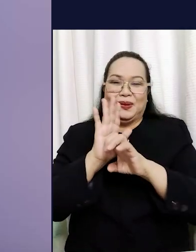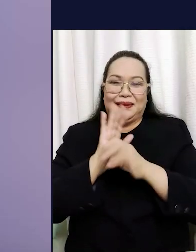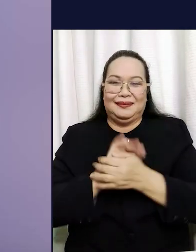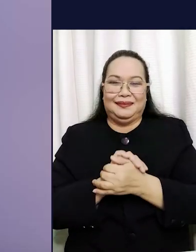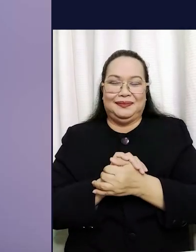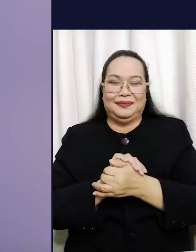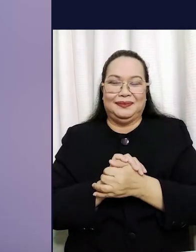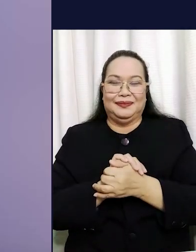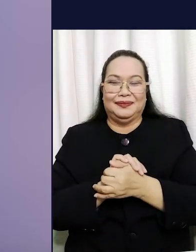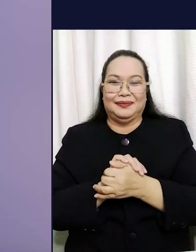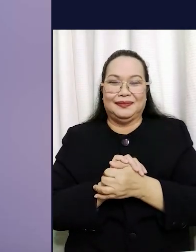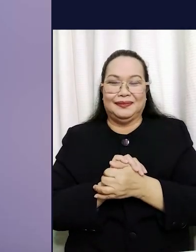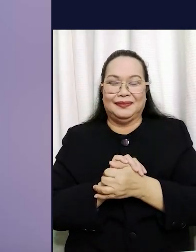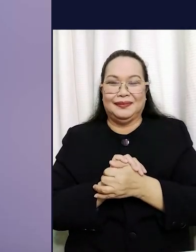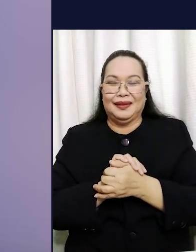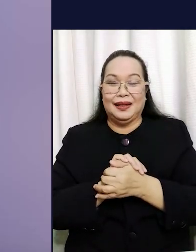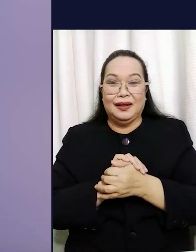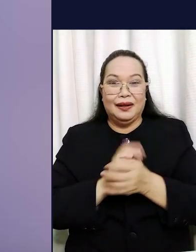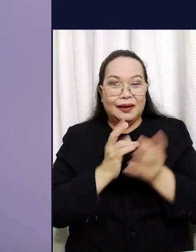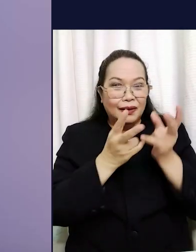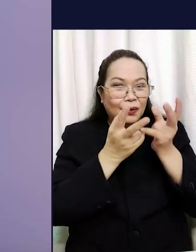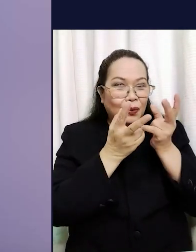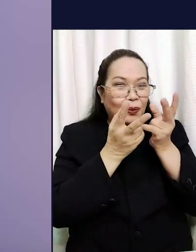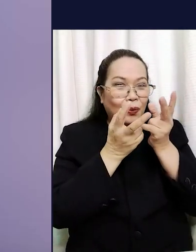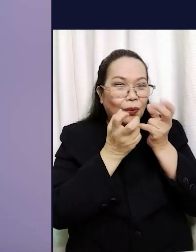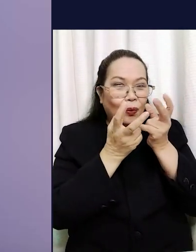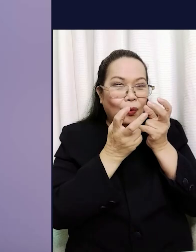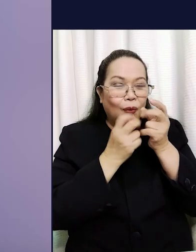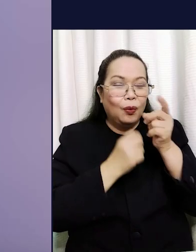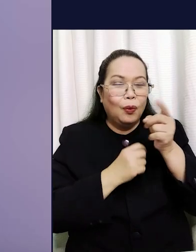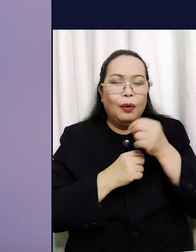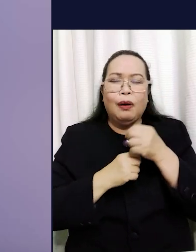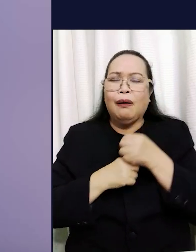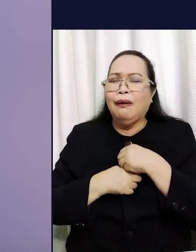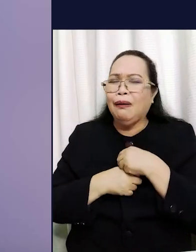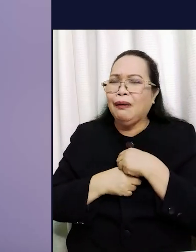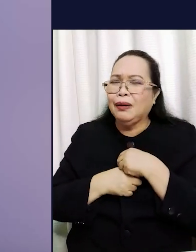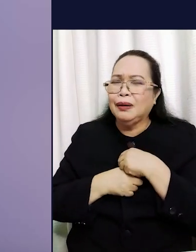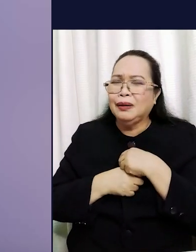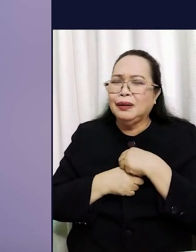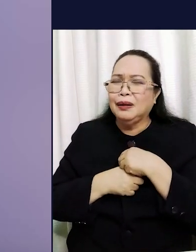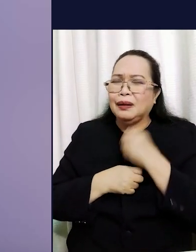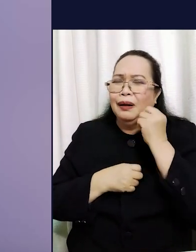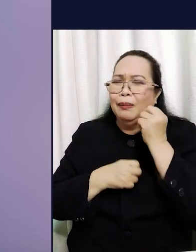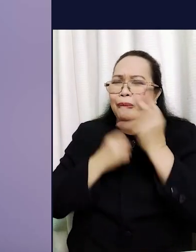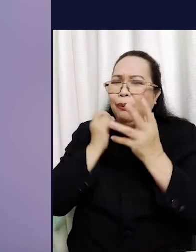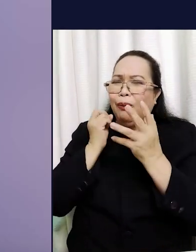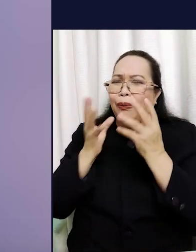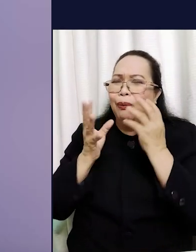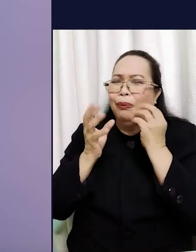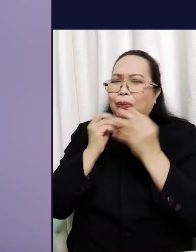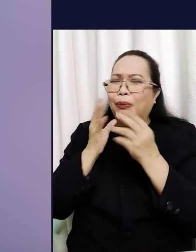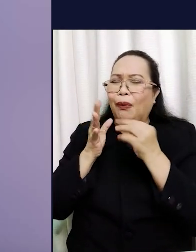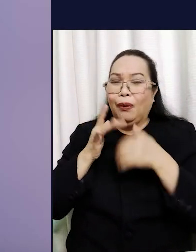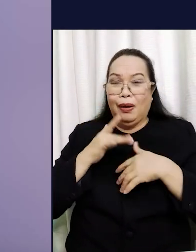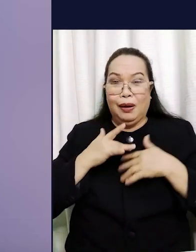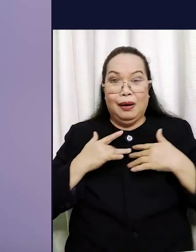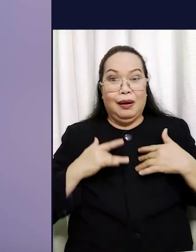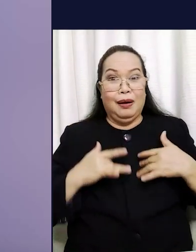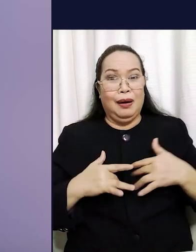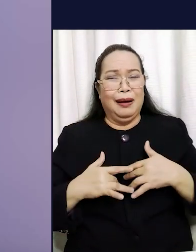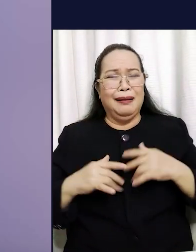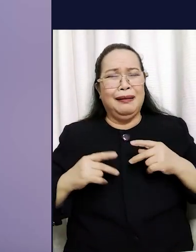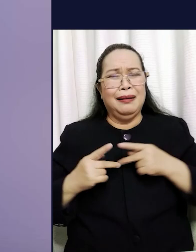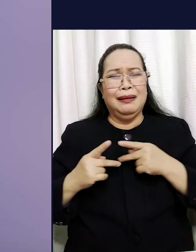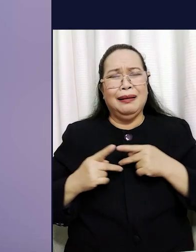remember an act of love you've shared. Yun hong pagkilos at paggawa